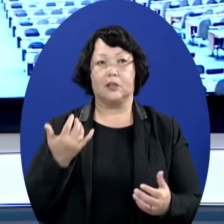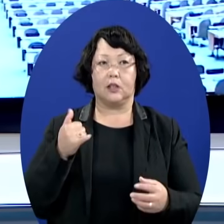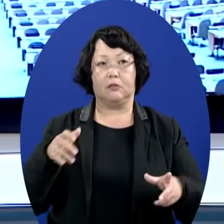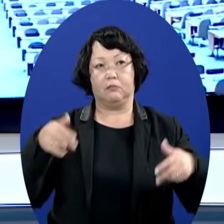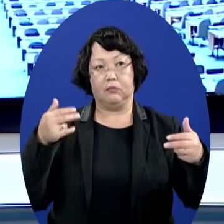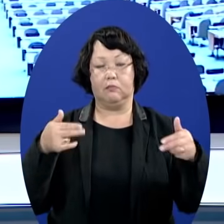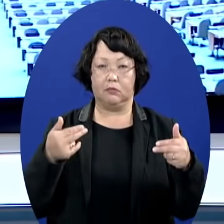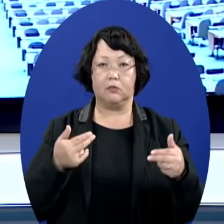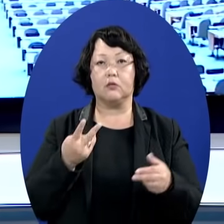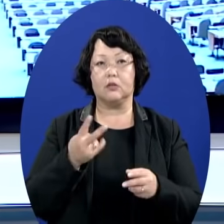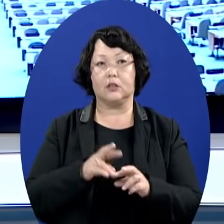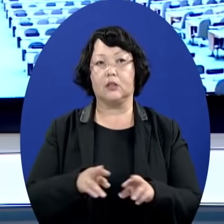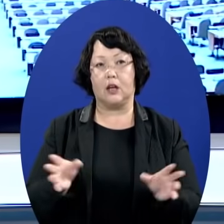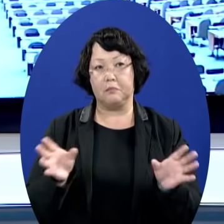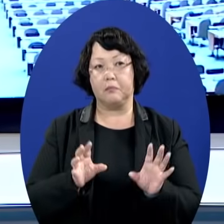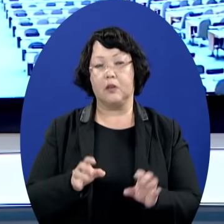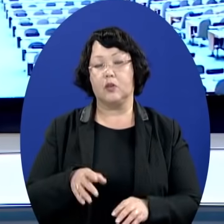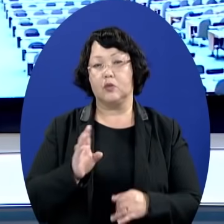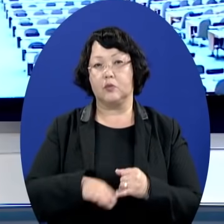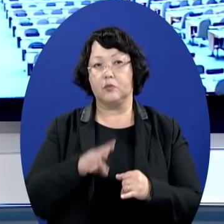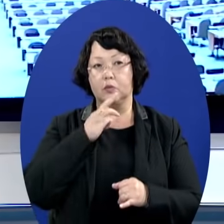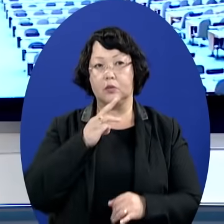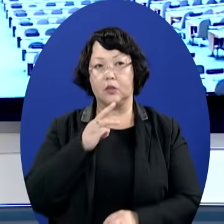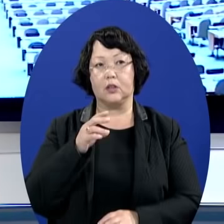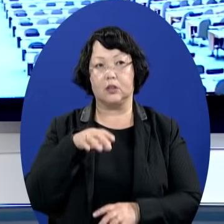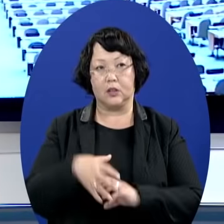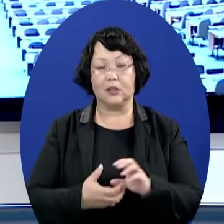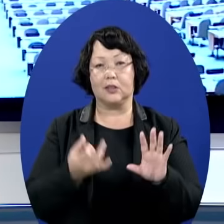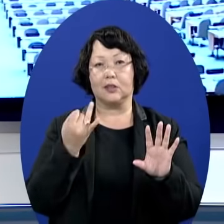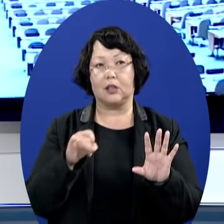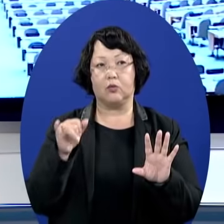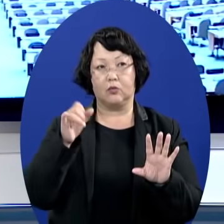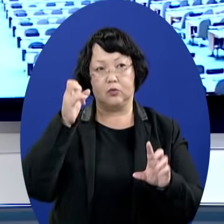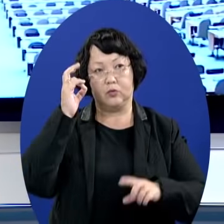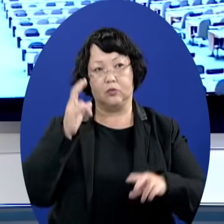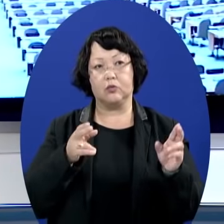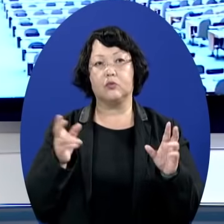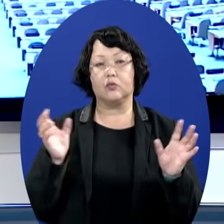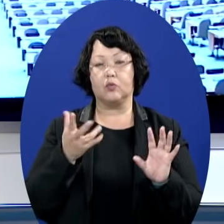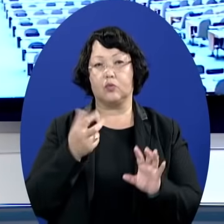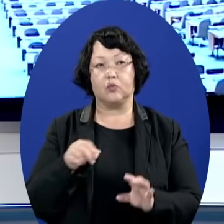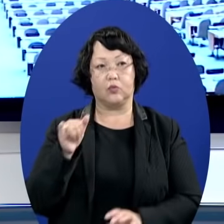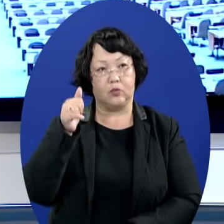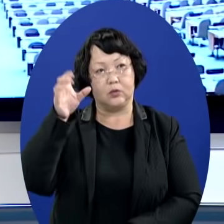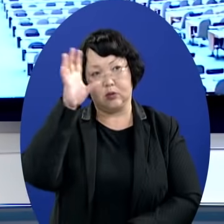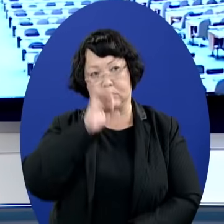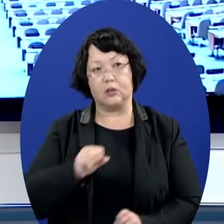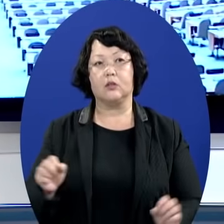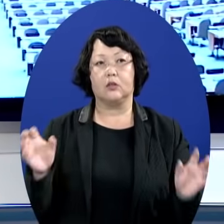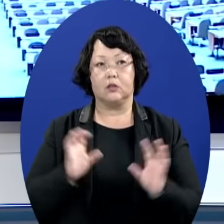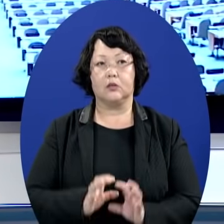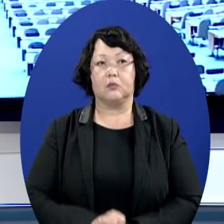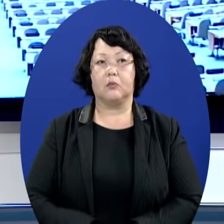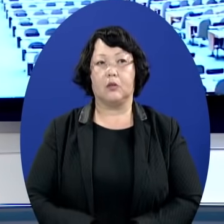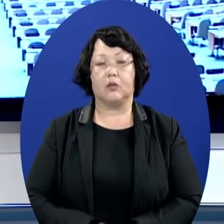цахимаар оролцохоор байна. За сүүлийн мэдээгээр Нью-Йоркта дэлхийн 70 орны төрийн тэргүүн 30 улсын ерөнхий сайднаар хүрэлцэн ирээд байгаа юм.